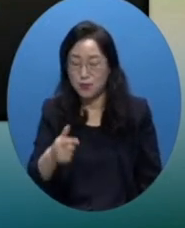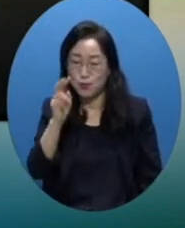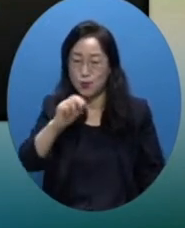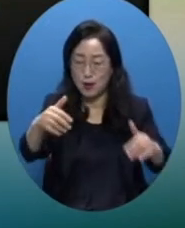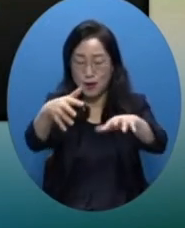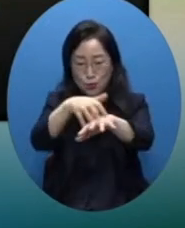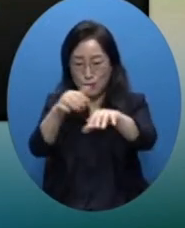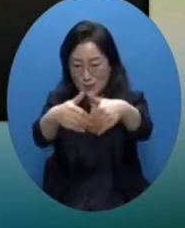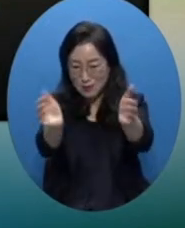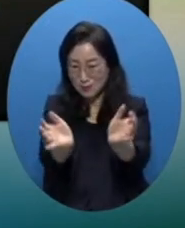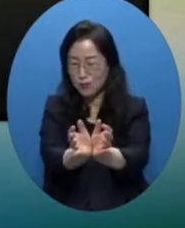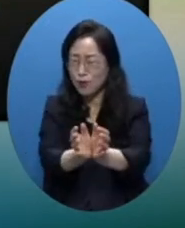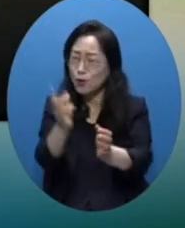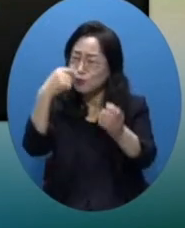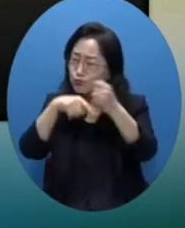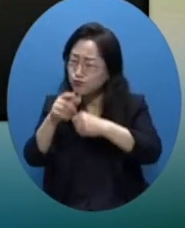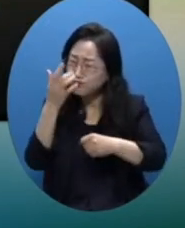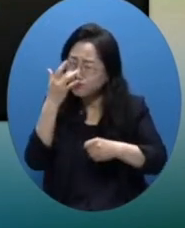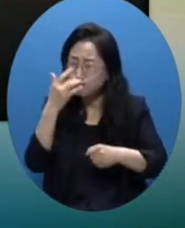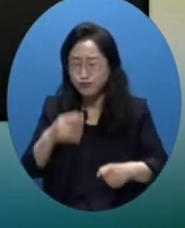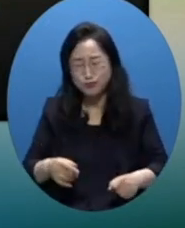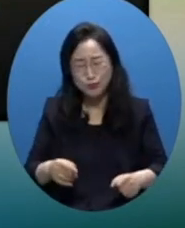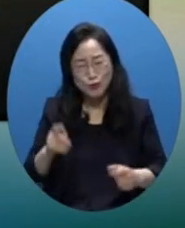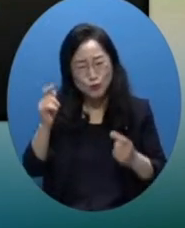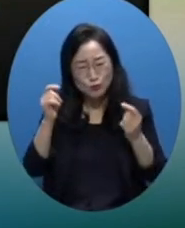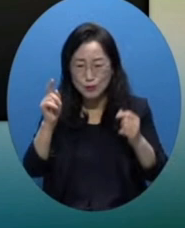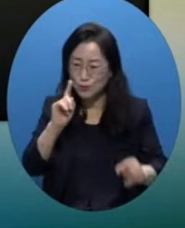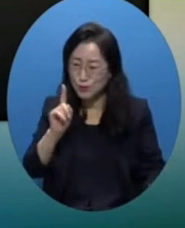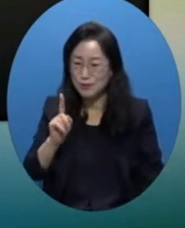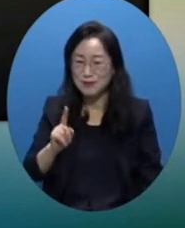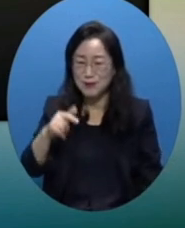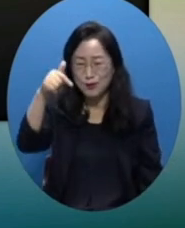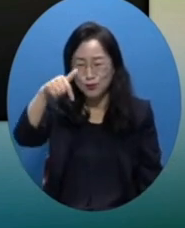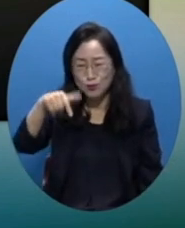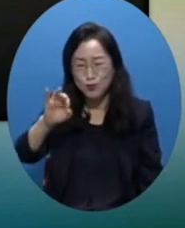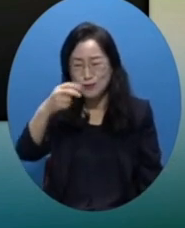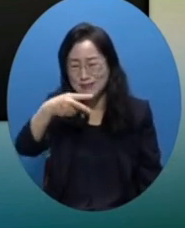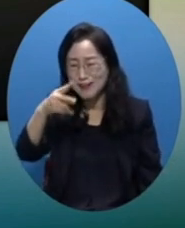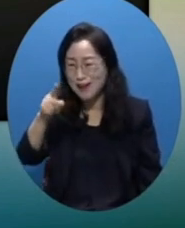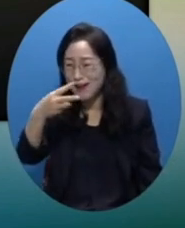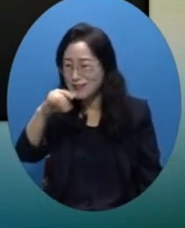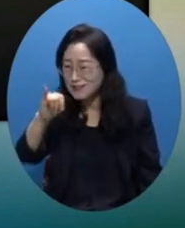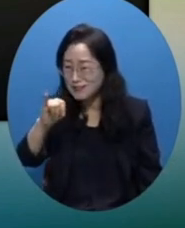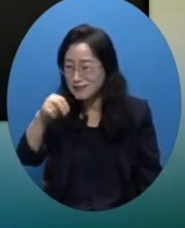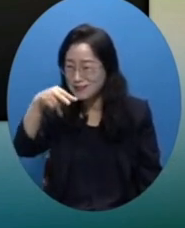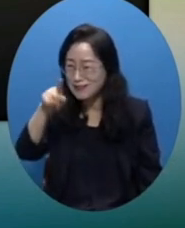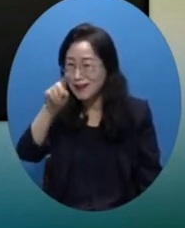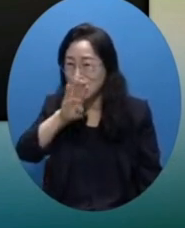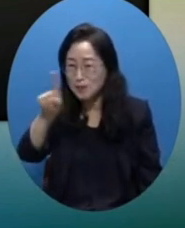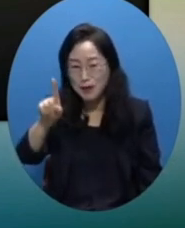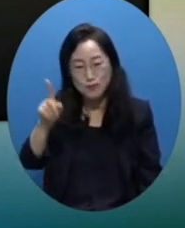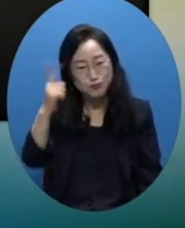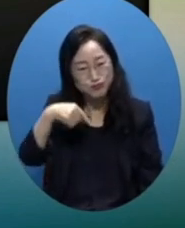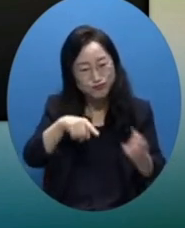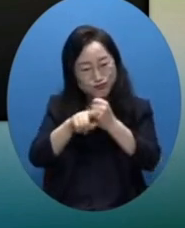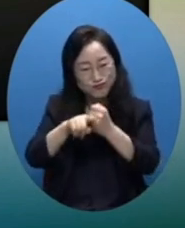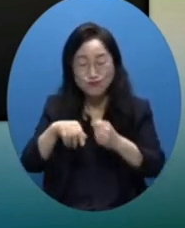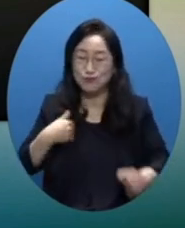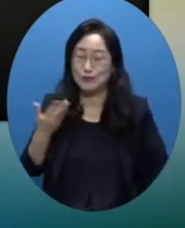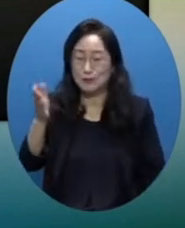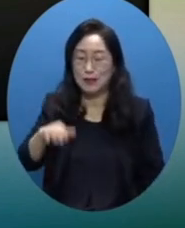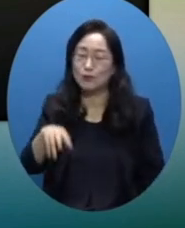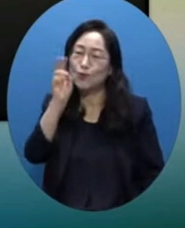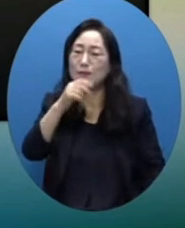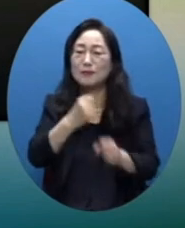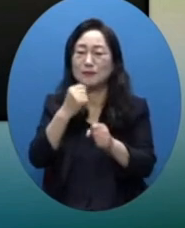저는 그 뜻이 뭔지도 모르겠어요. 뭐 궁따리 사바란가 뭐 해가지고 약간 무슨 의미인지도 모르는데 그것이 약간 선풍적인 인기를 끌어서